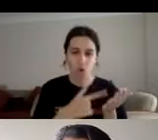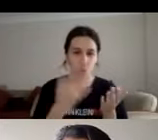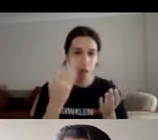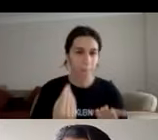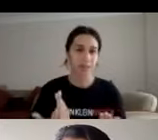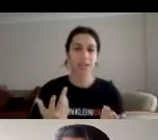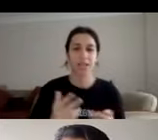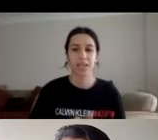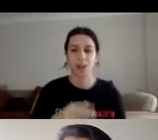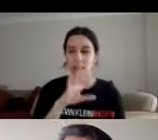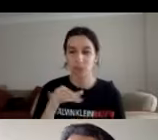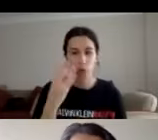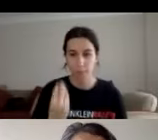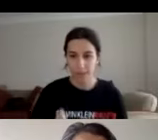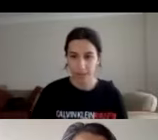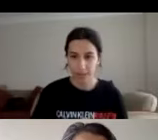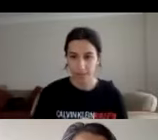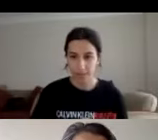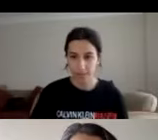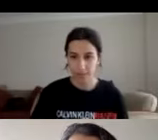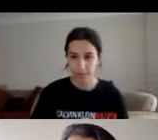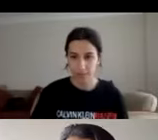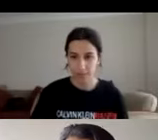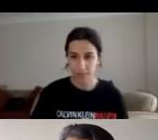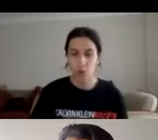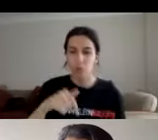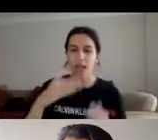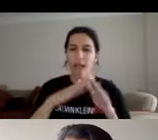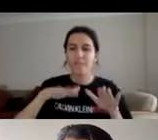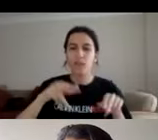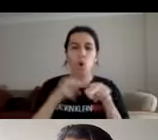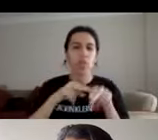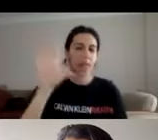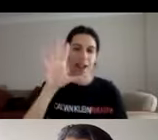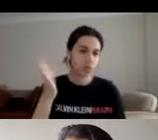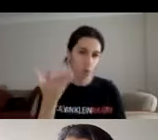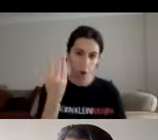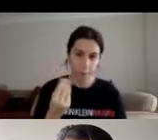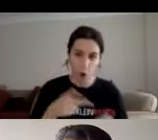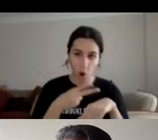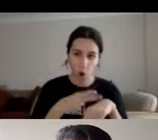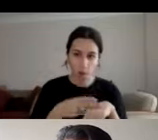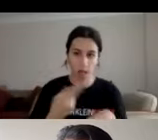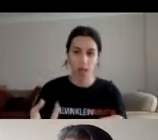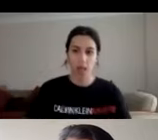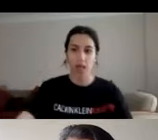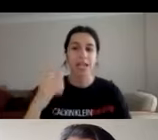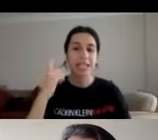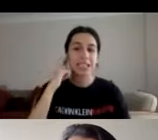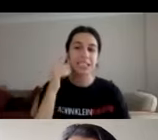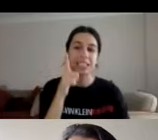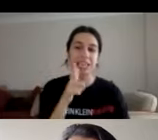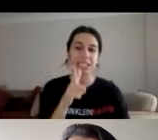kiosk olabilir. Bugün evimizde kullandığımız televizyon olabilir. Sesli asistanlar olabilir.